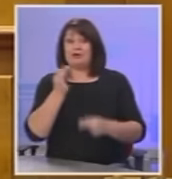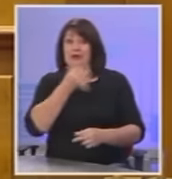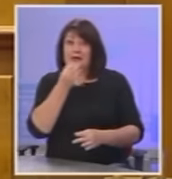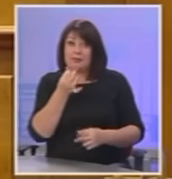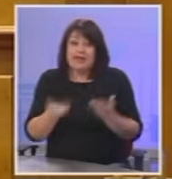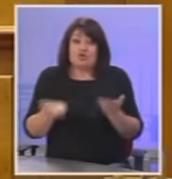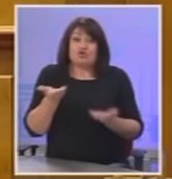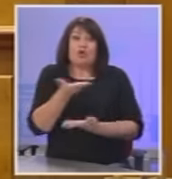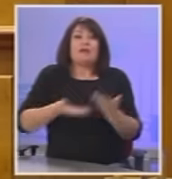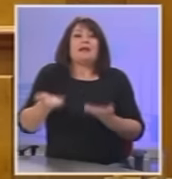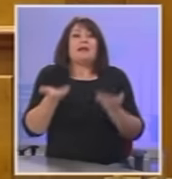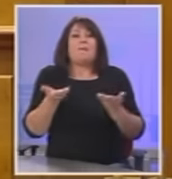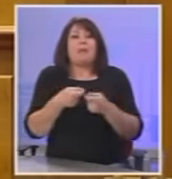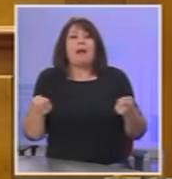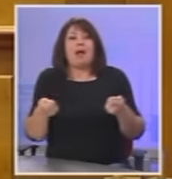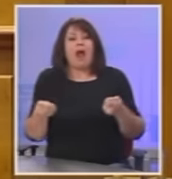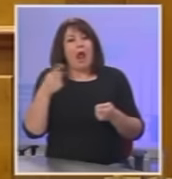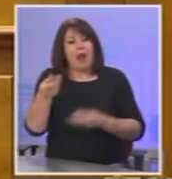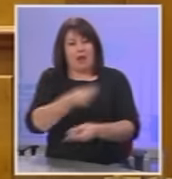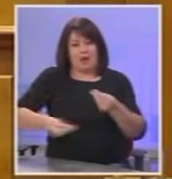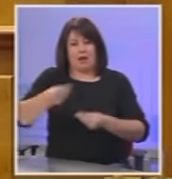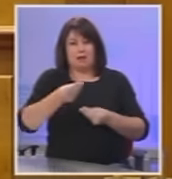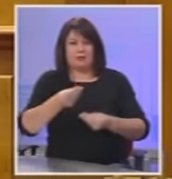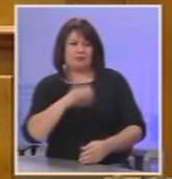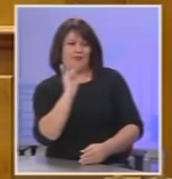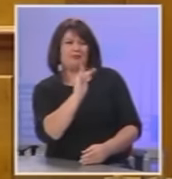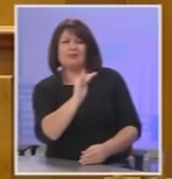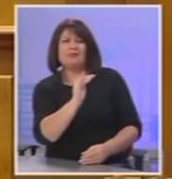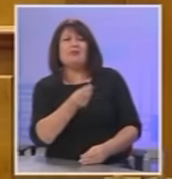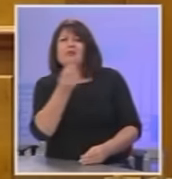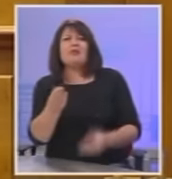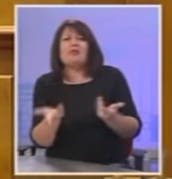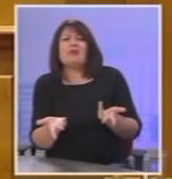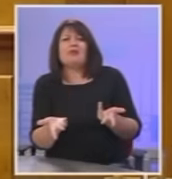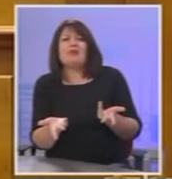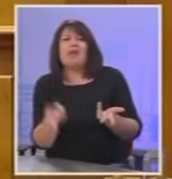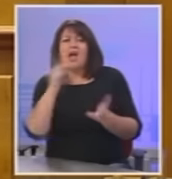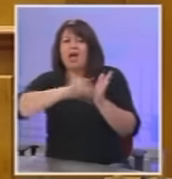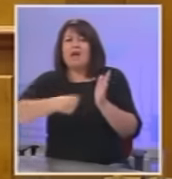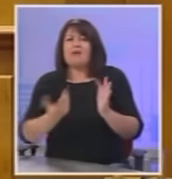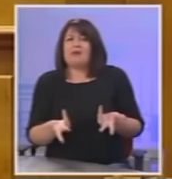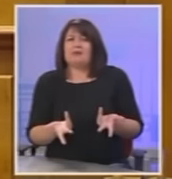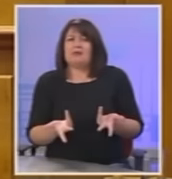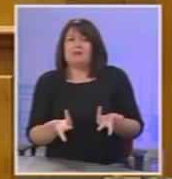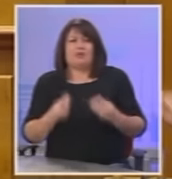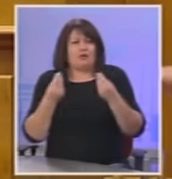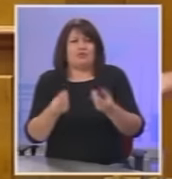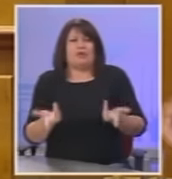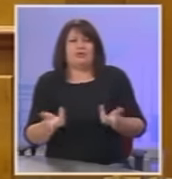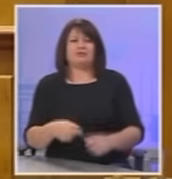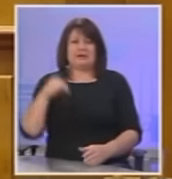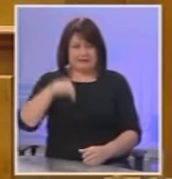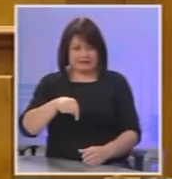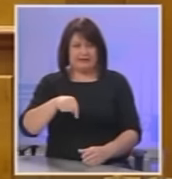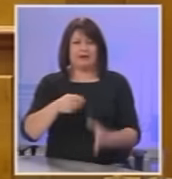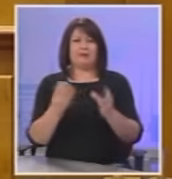και ισοδυνάμων. Και μάλιστα εμείς του λέγαμε, αφού το είχε έτοιμο, γιατί δεν το πέρασε, αλλά υπέγραψε άλλα. Σήμερα, από αυτό το